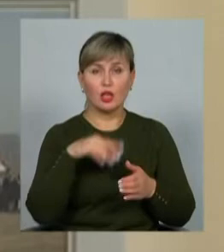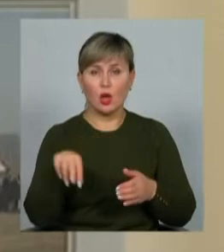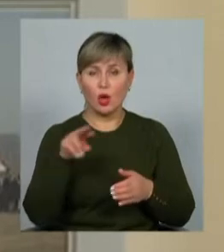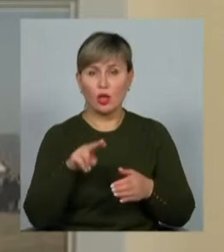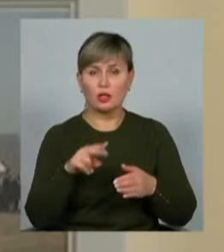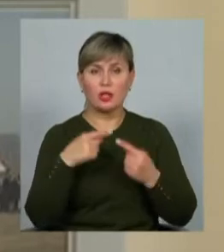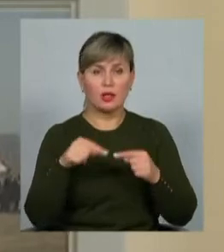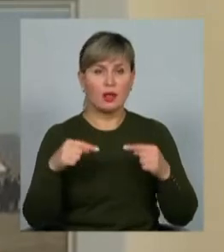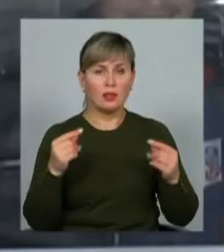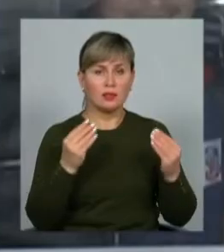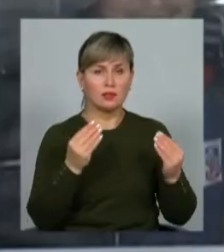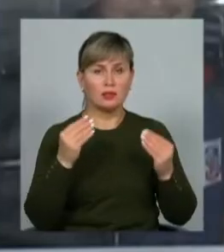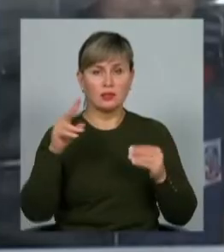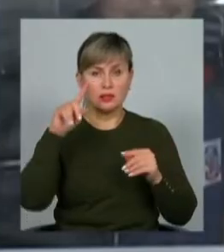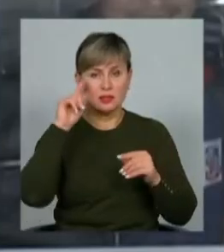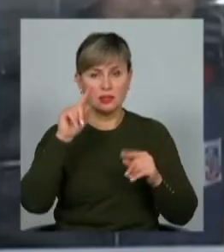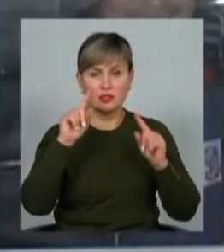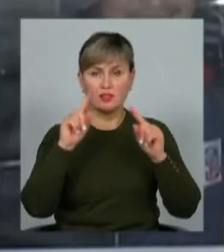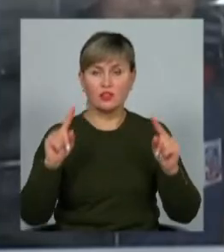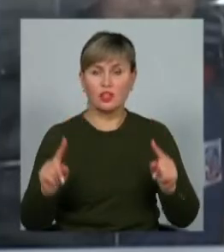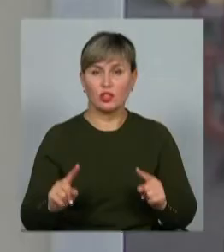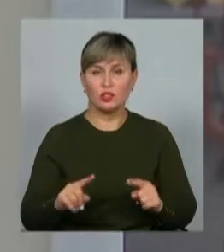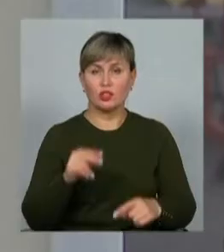Чак Норрис, Джет. Теперь следующий проект с